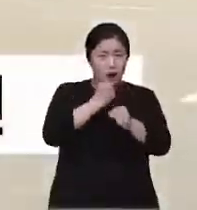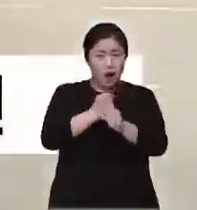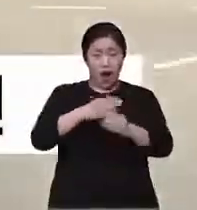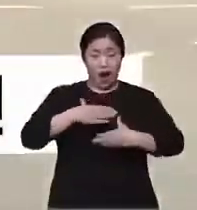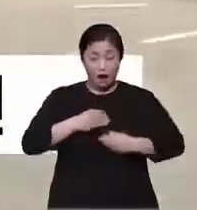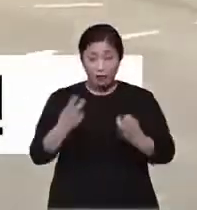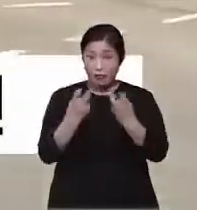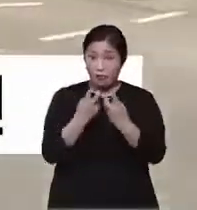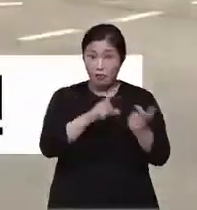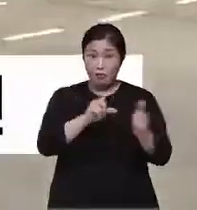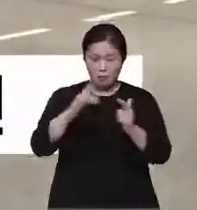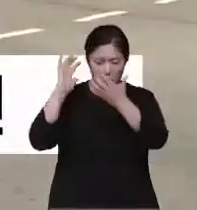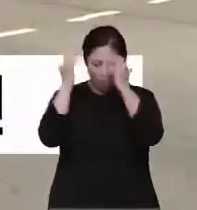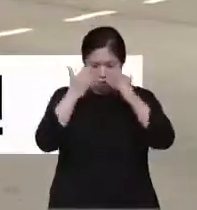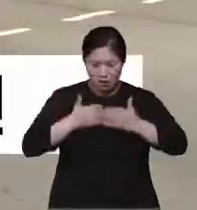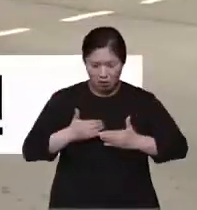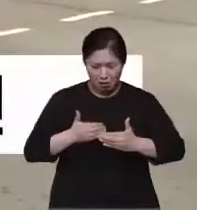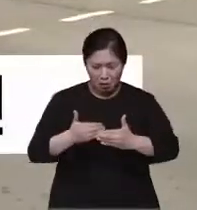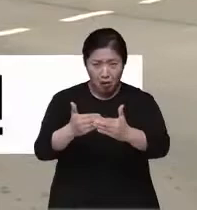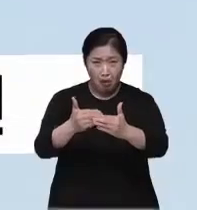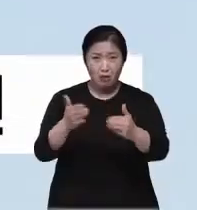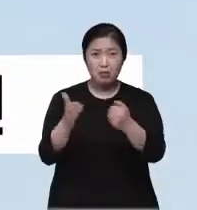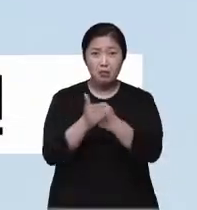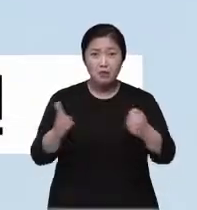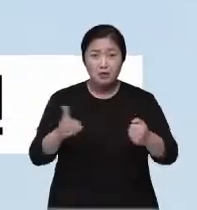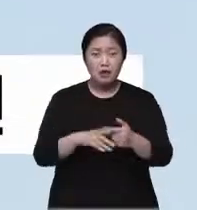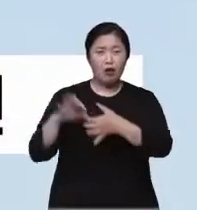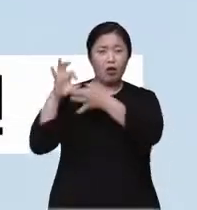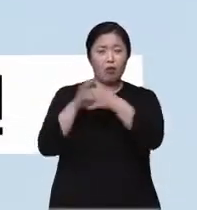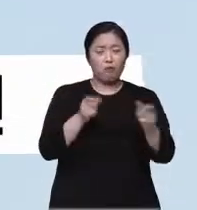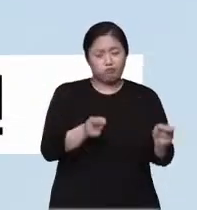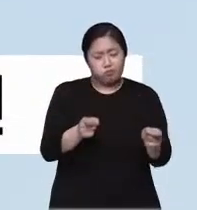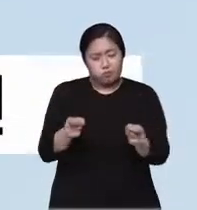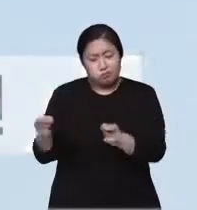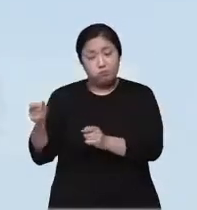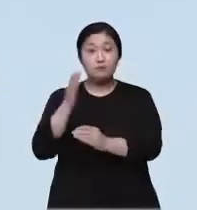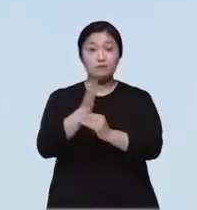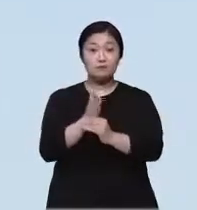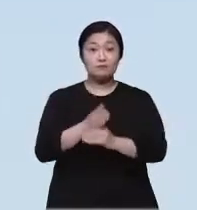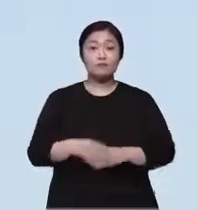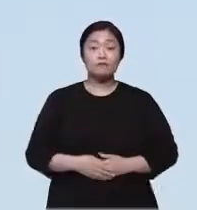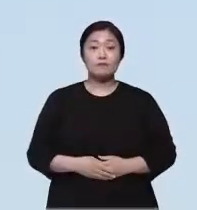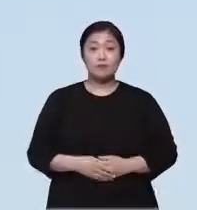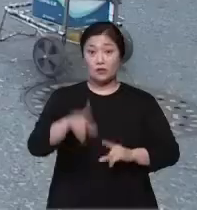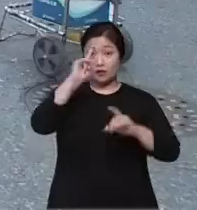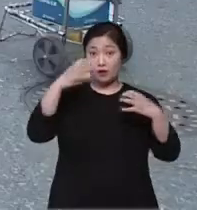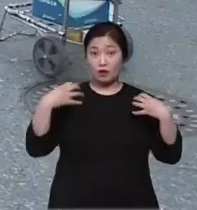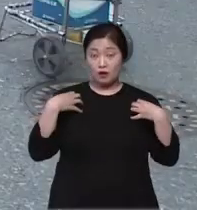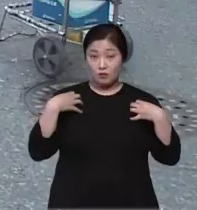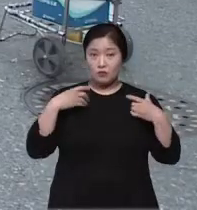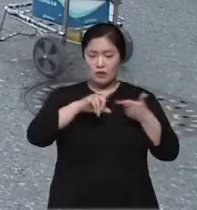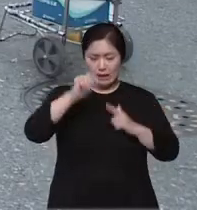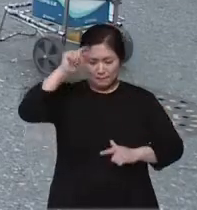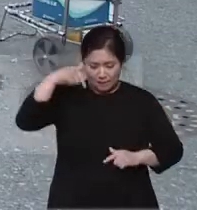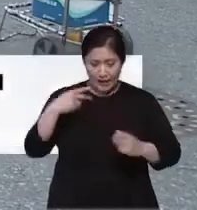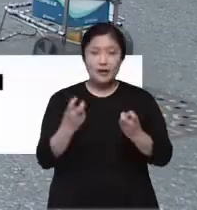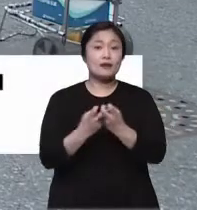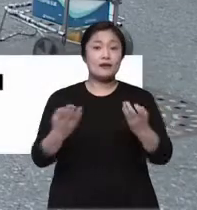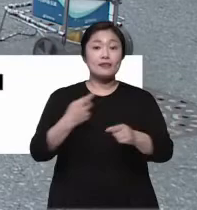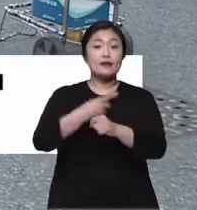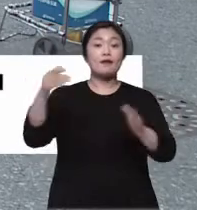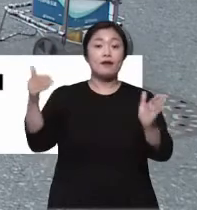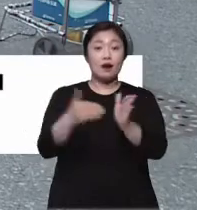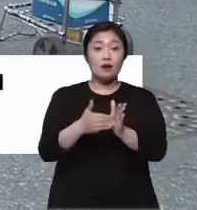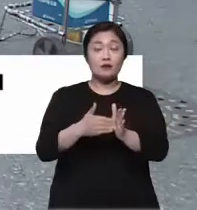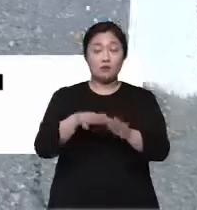안전 대책은 복잡한 인증 절차 등을 이유로 계속 지연되고 있는 상황 청군은 궁여지책으로 내년까지